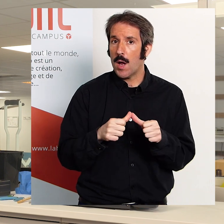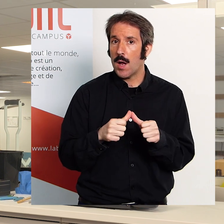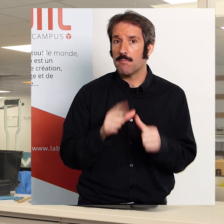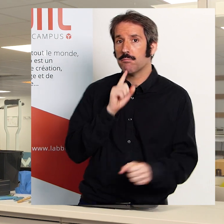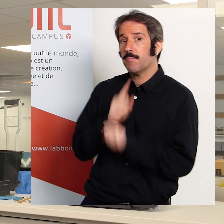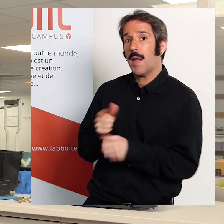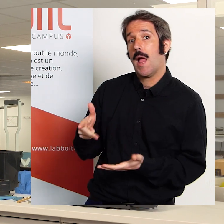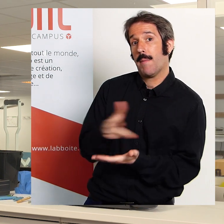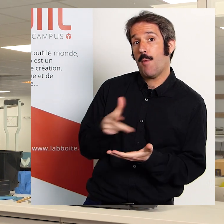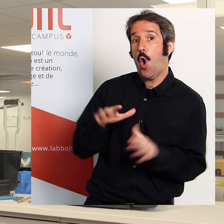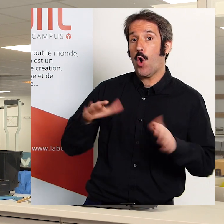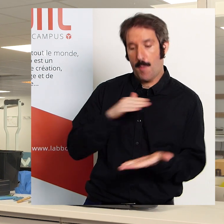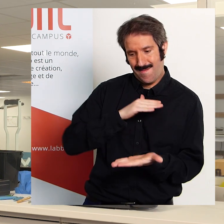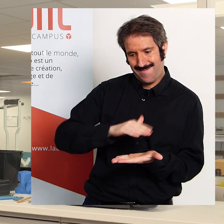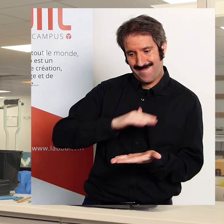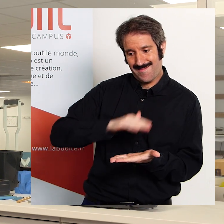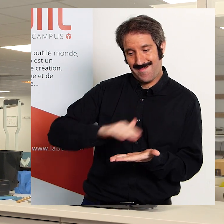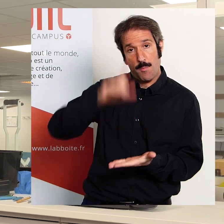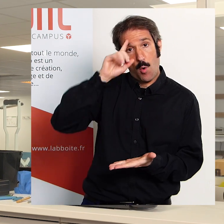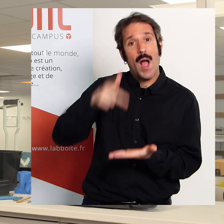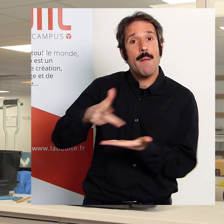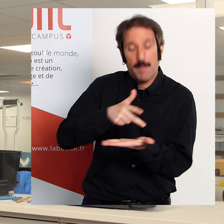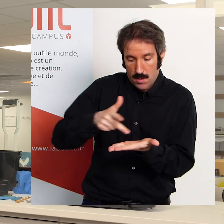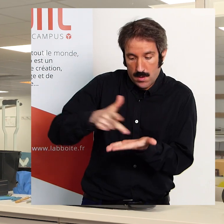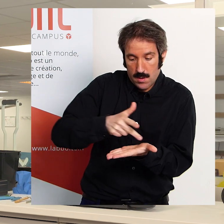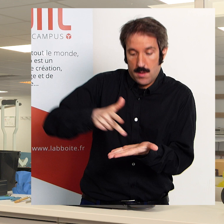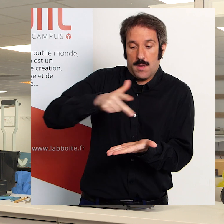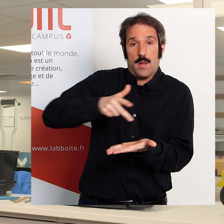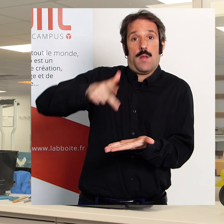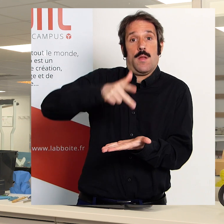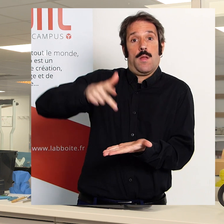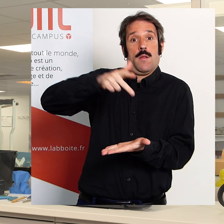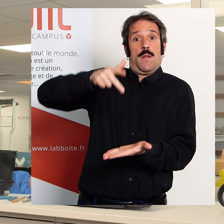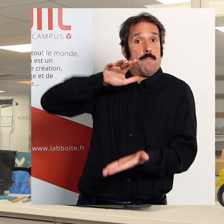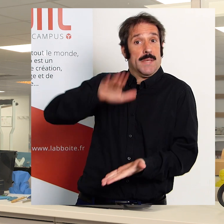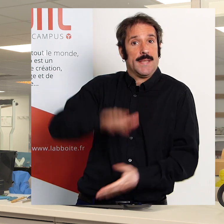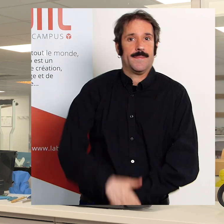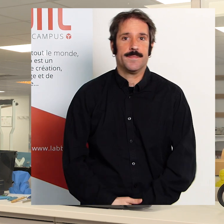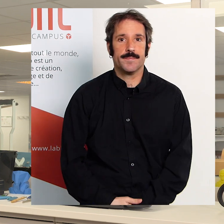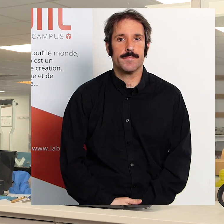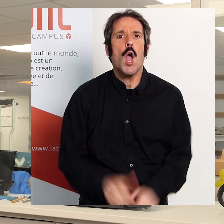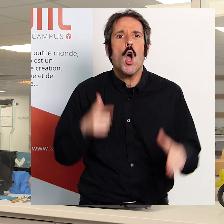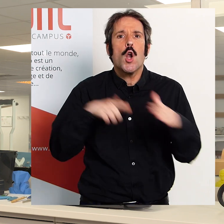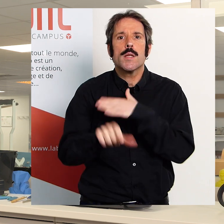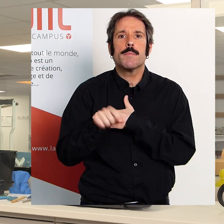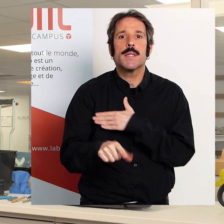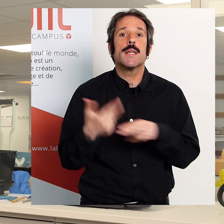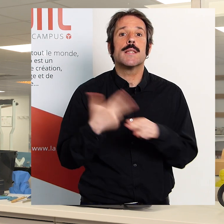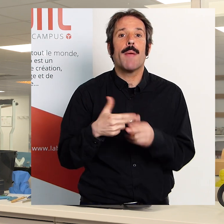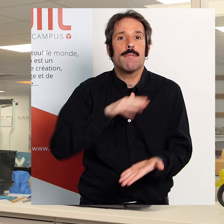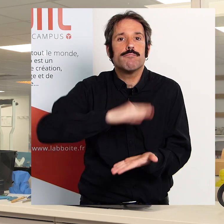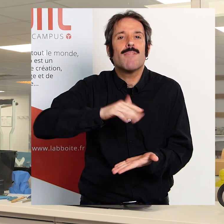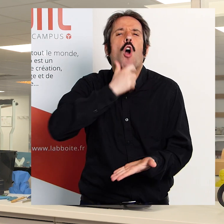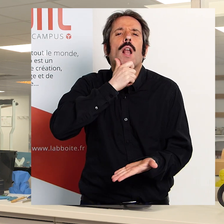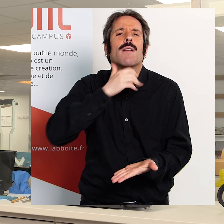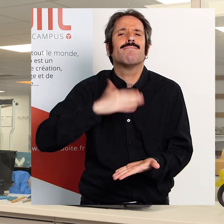va dire à l'imprimante comment le découper en couches, puisque l'imprimante imprime du bas vers le haut, couche par couche. Et donc ce logiciel, on appelle ça